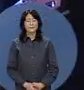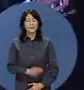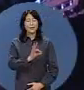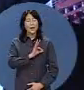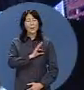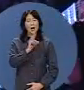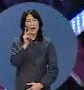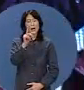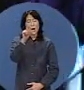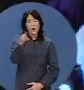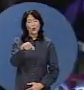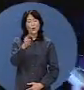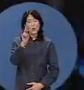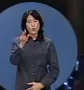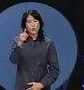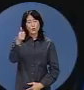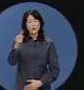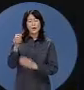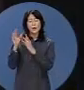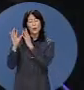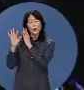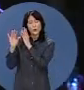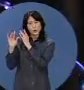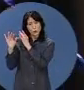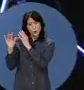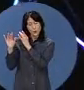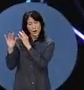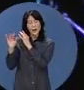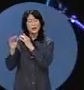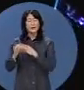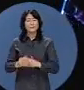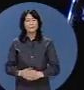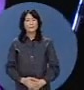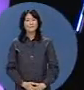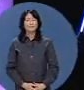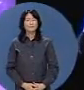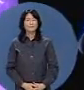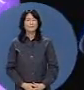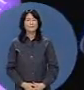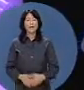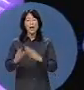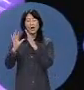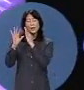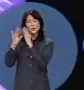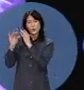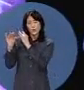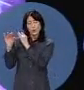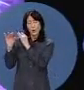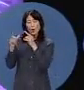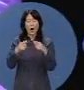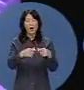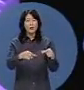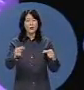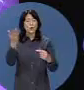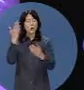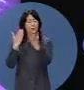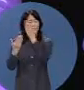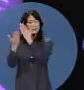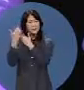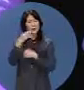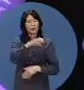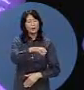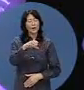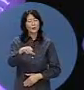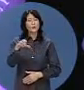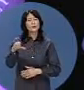続いて、篠笛奏者、加納康和さんの演奏です。篠笛は、日本古来の横笛